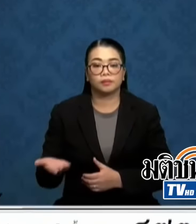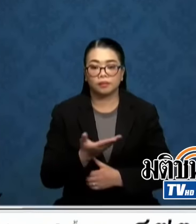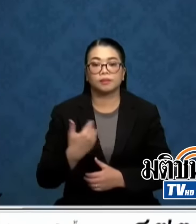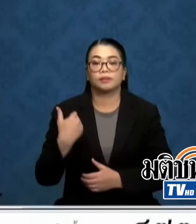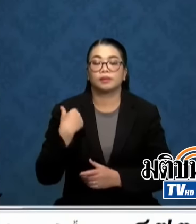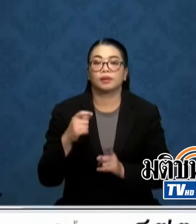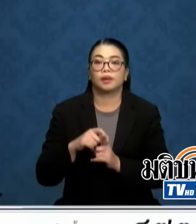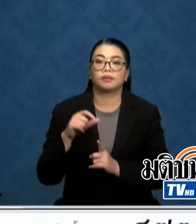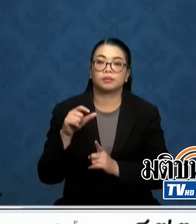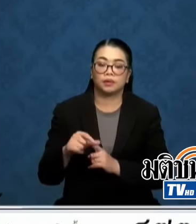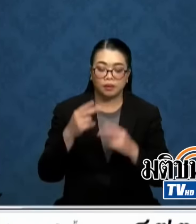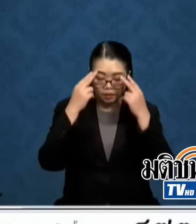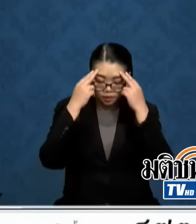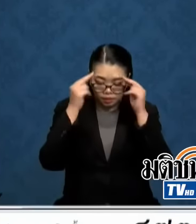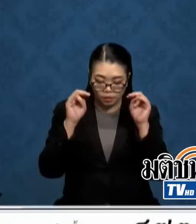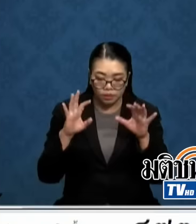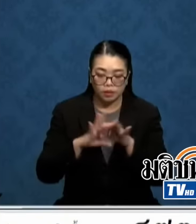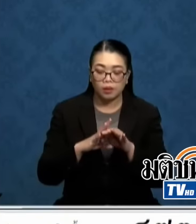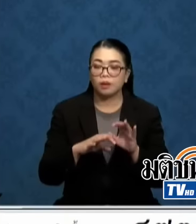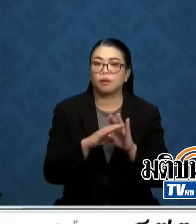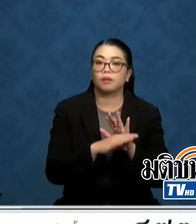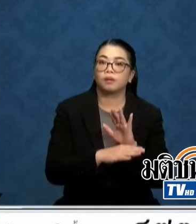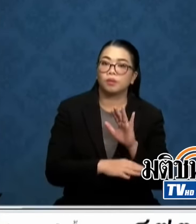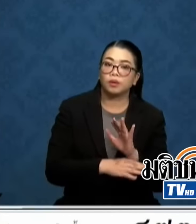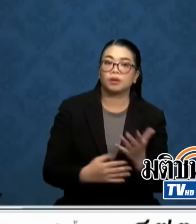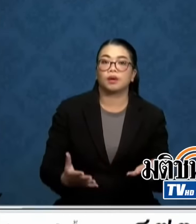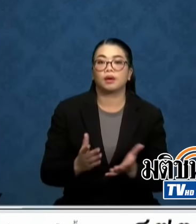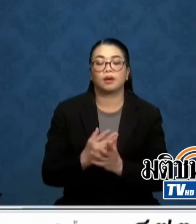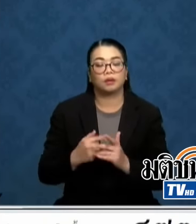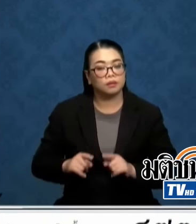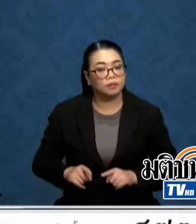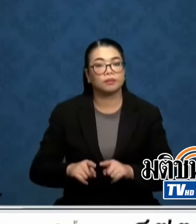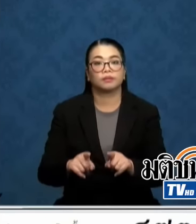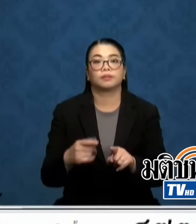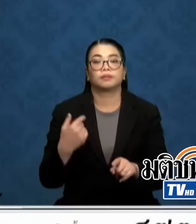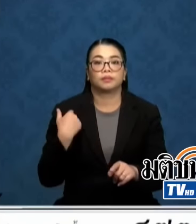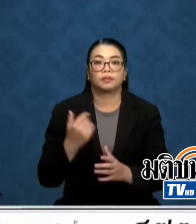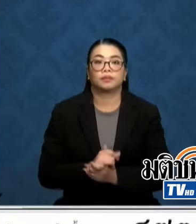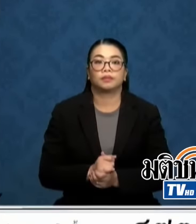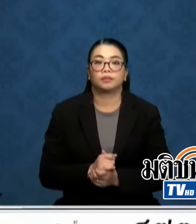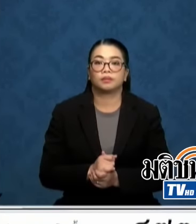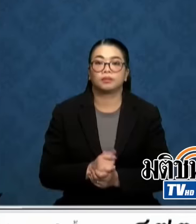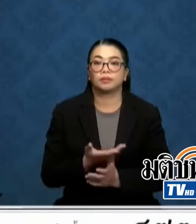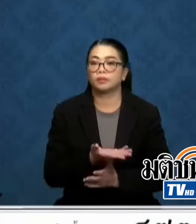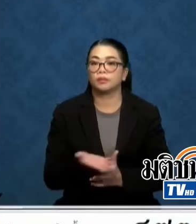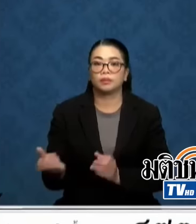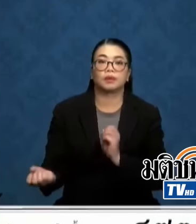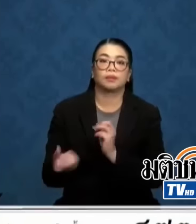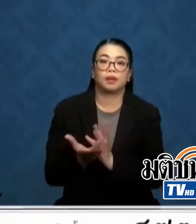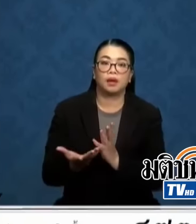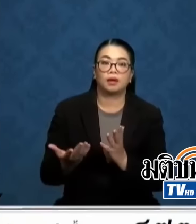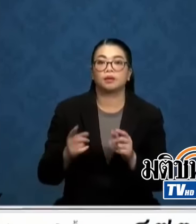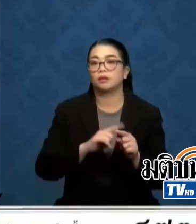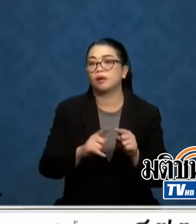คำสั่งของนายกรัฐมนตรีเกี่ยวกับกระบวนการสันติภาพกำลังเดินหน้าอยู่อะไรต่างๆที่มันไปทำลายโครง